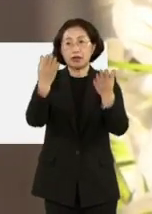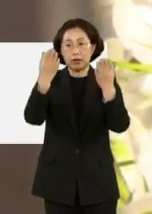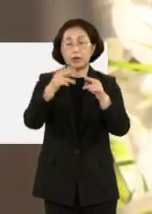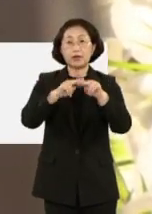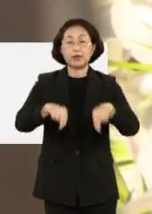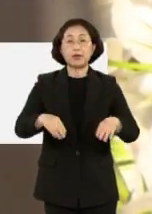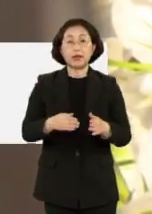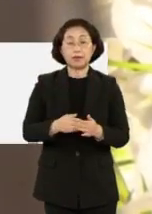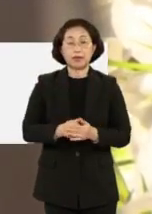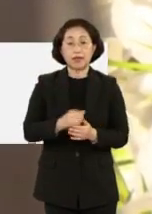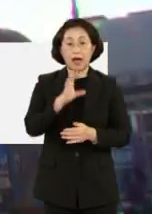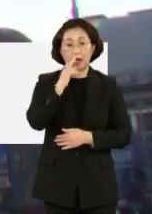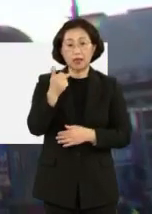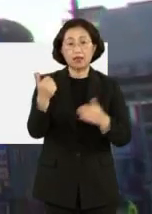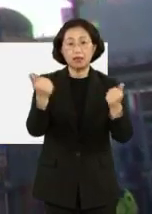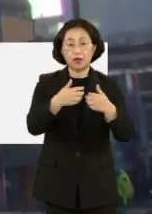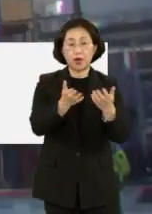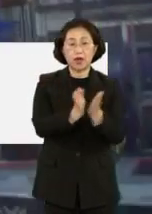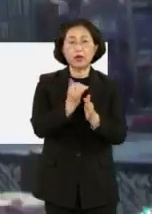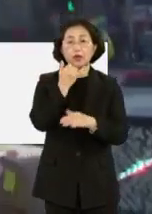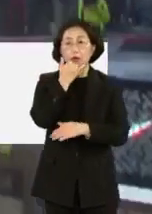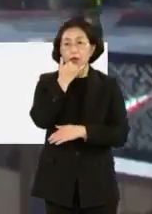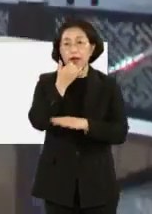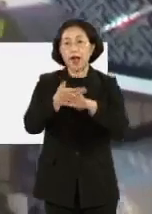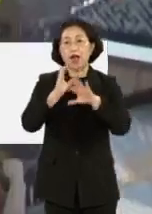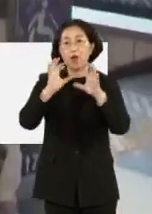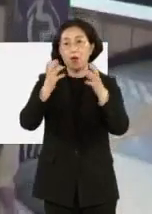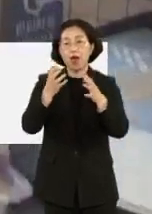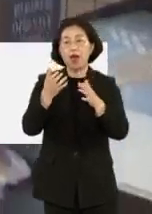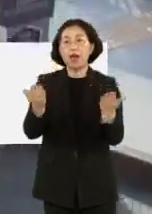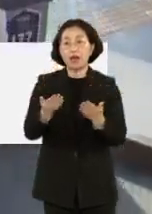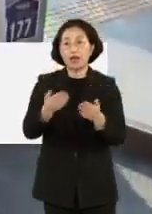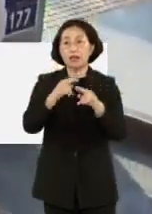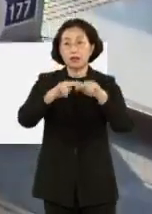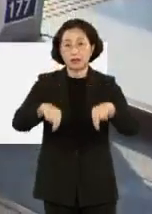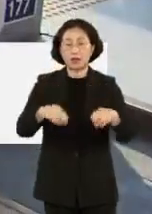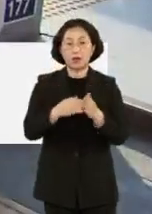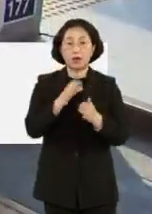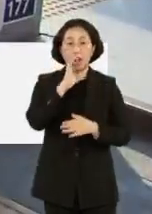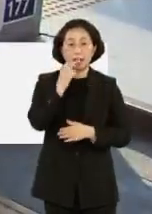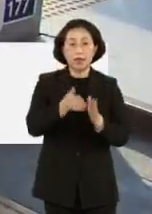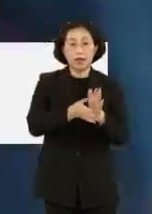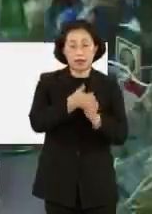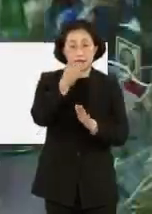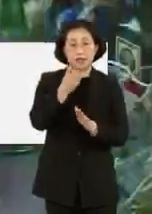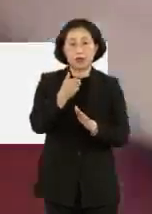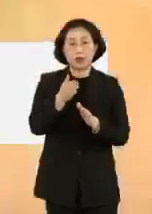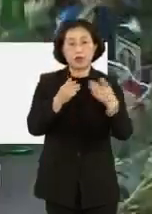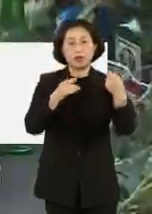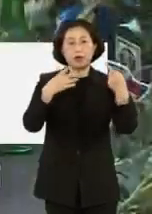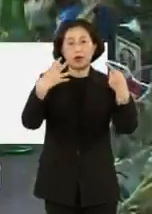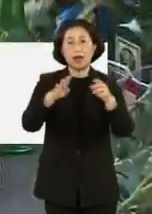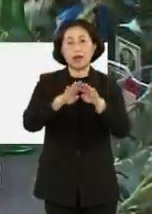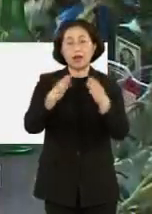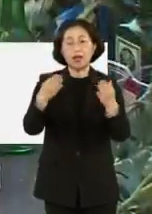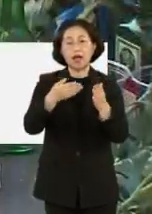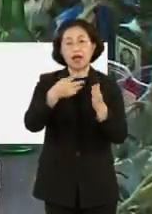취소했습니다. 아산시의회도 독일 등 해외 출장을 취소한 데 이어 아산시도 4일 열기로 했던